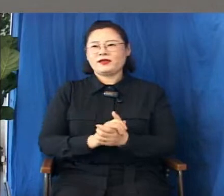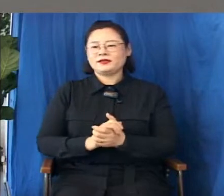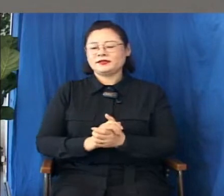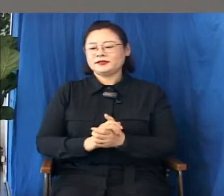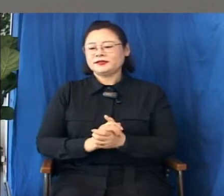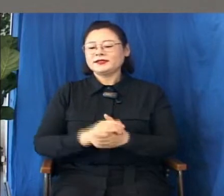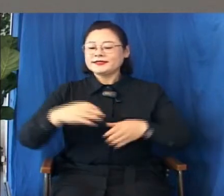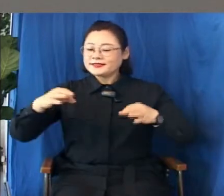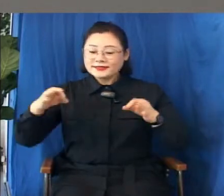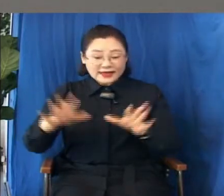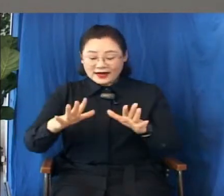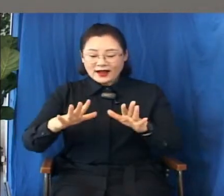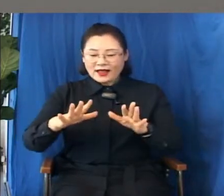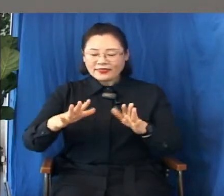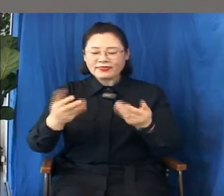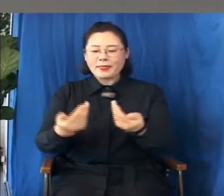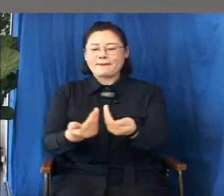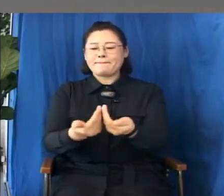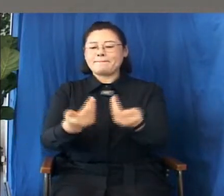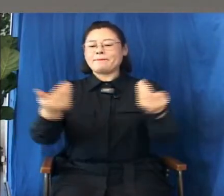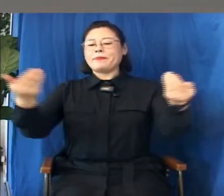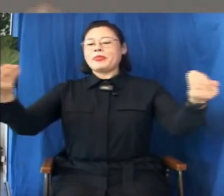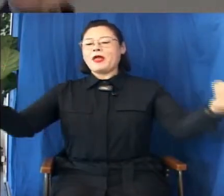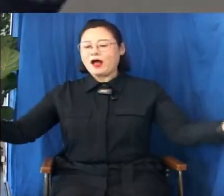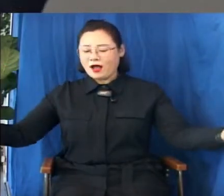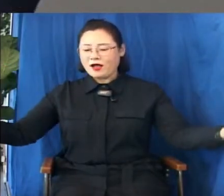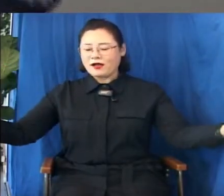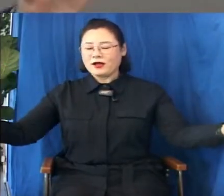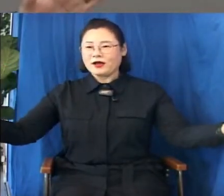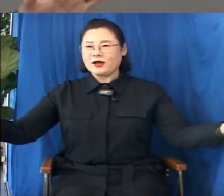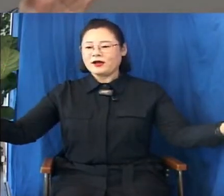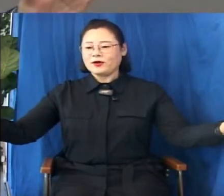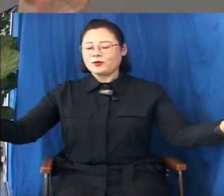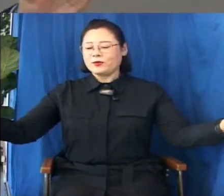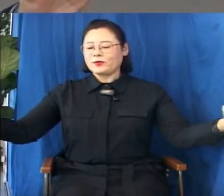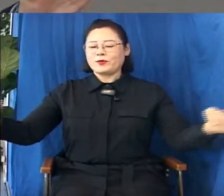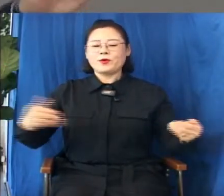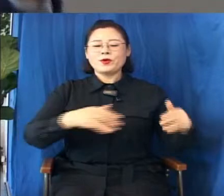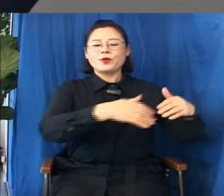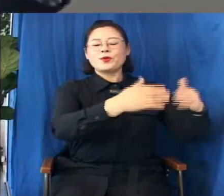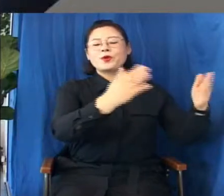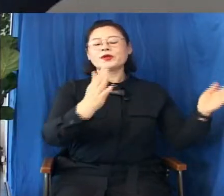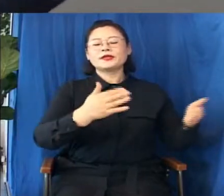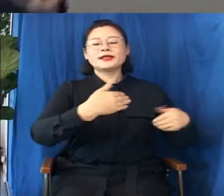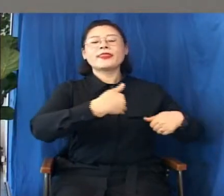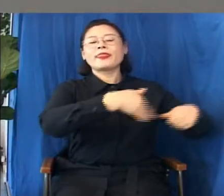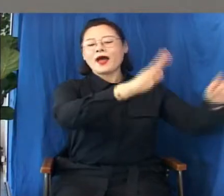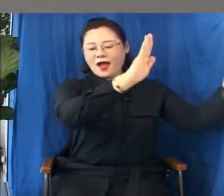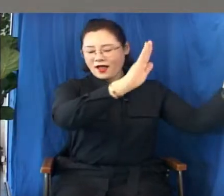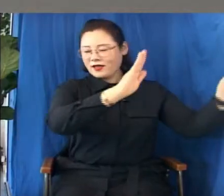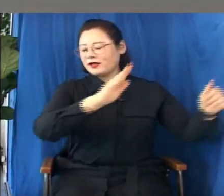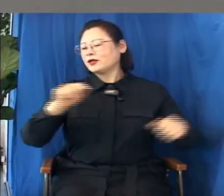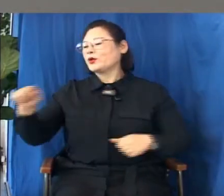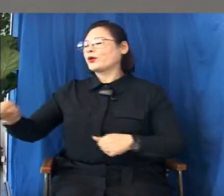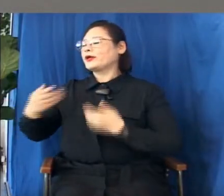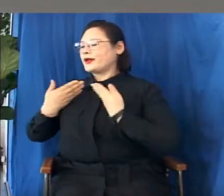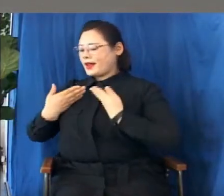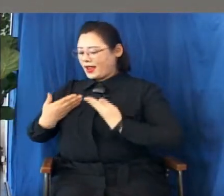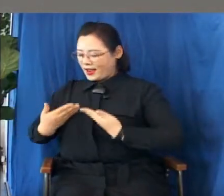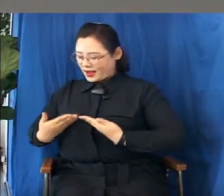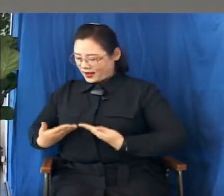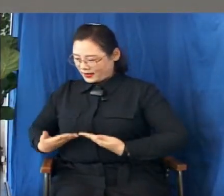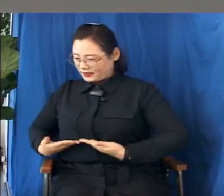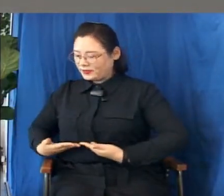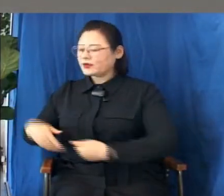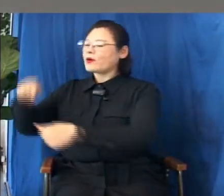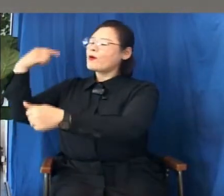나가 있어라. 그럼 나가 있고 나서 그들을 안정시킵니다. 잠깐 내 말을 좀 들어보시오. 그러고서 얘기를